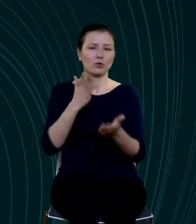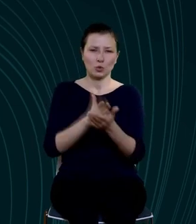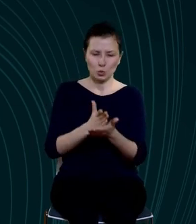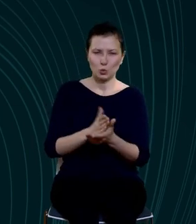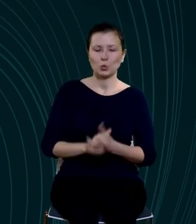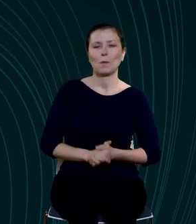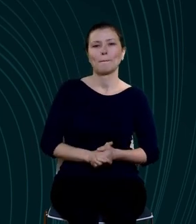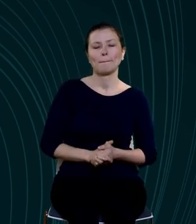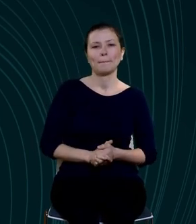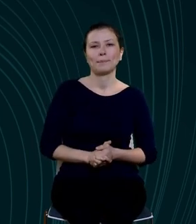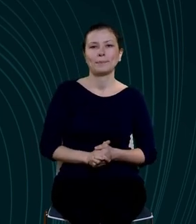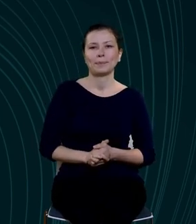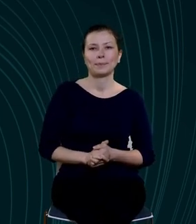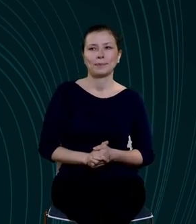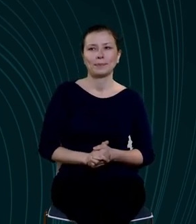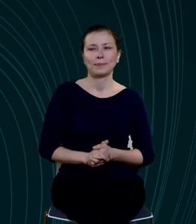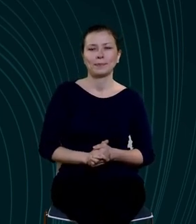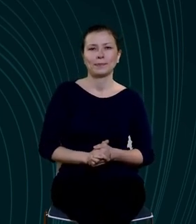Mamy również